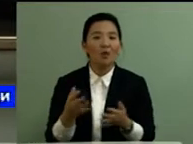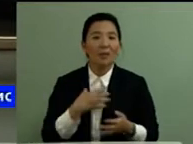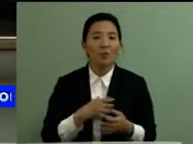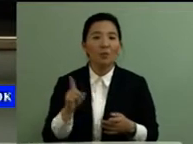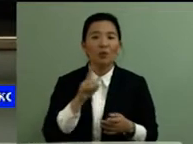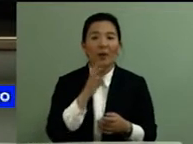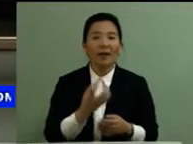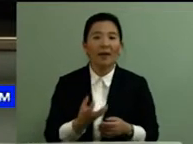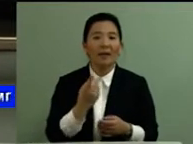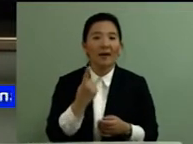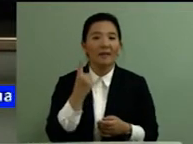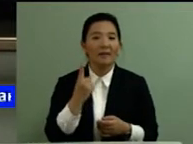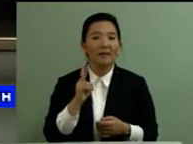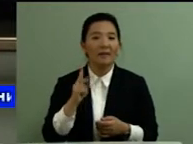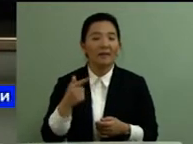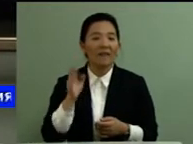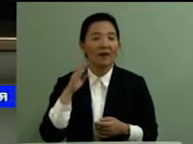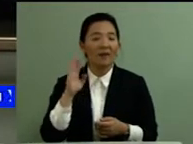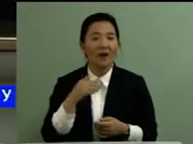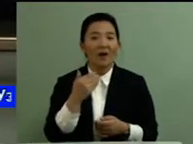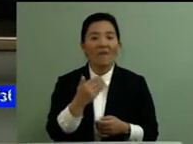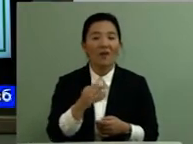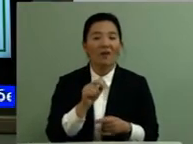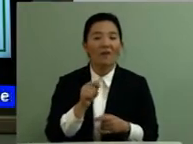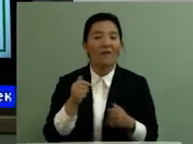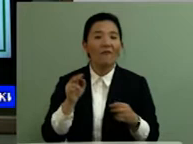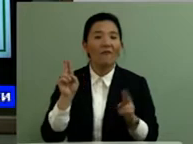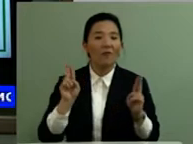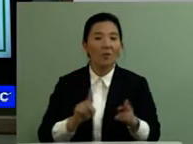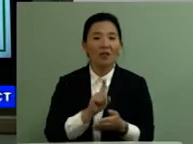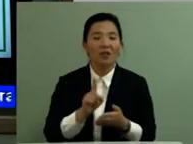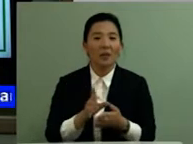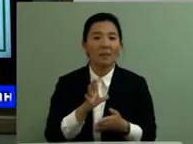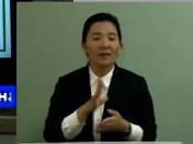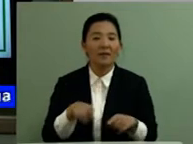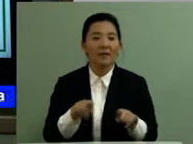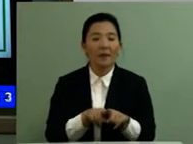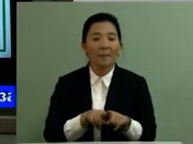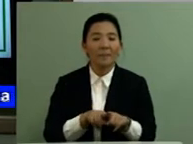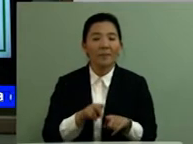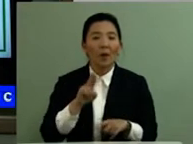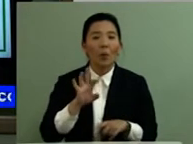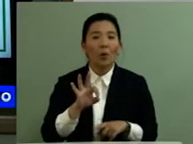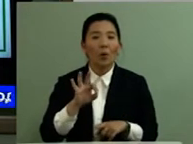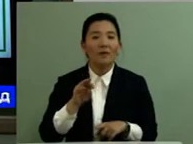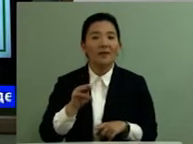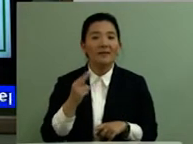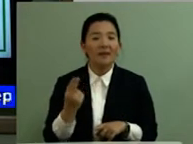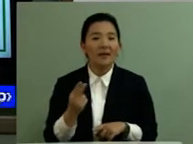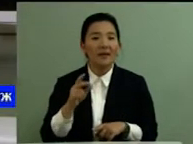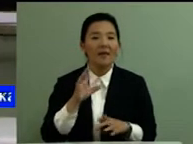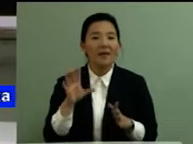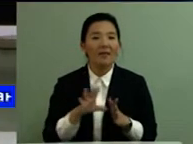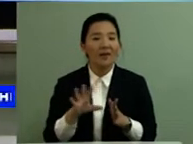чтобы нагреть 1 килограмм воды. Ваша формула должна была выглядеть так. Потенциальная энергия